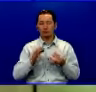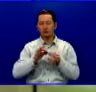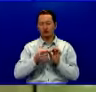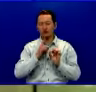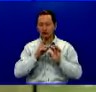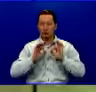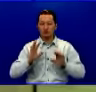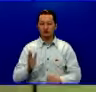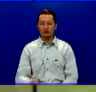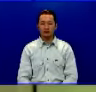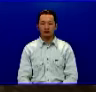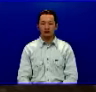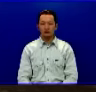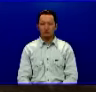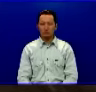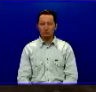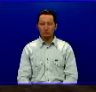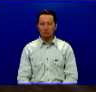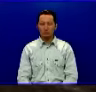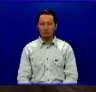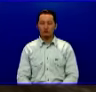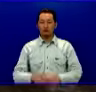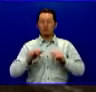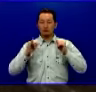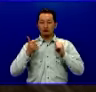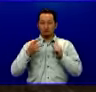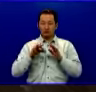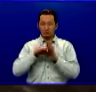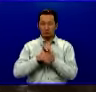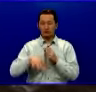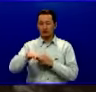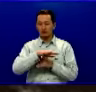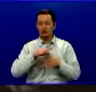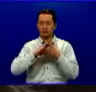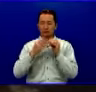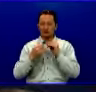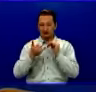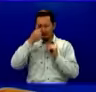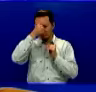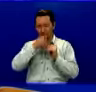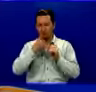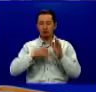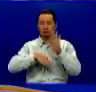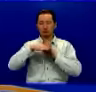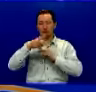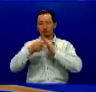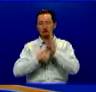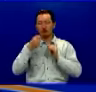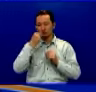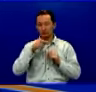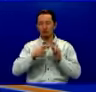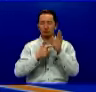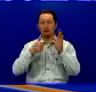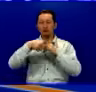Әлімбаев жауап іздеп көрді. Оңтүстік Қазақстан облысы үшін мешін жылы жемісті болды. Өңірде